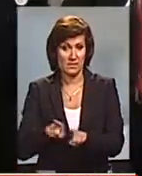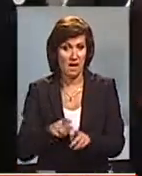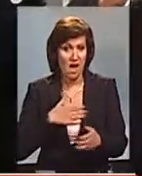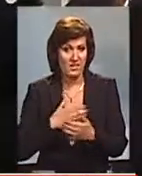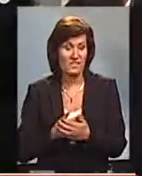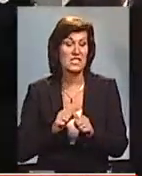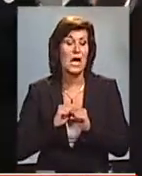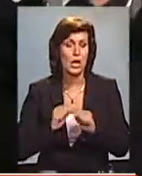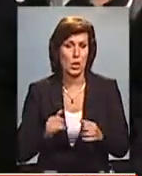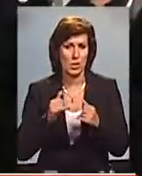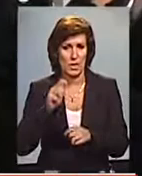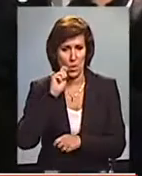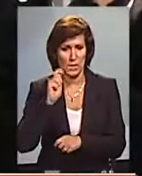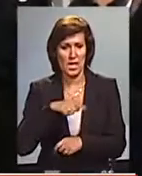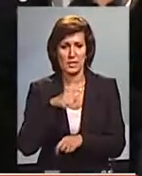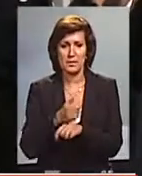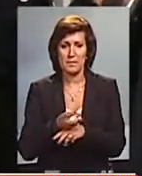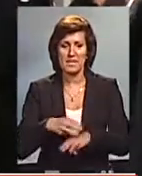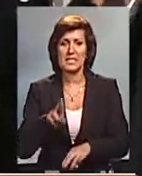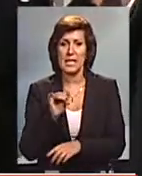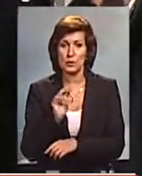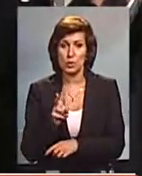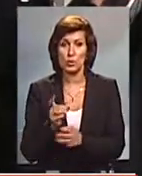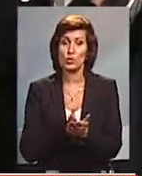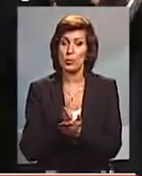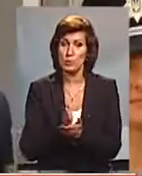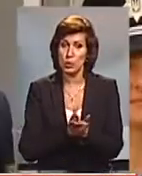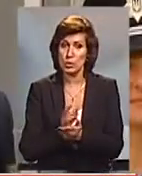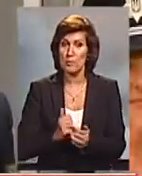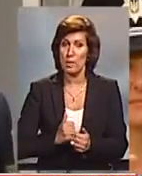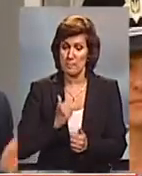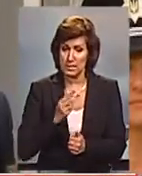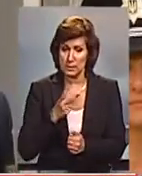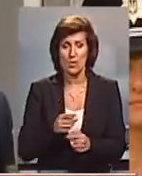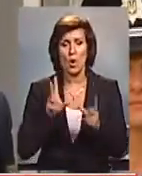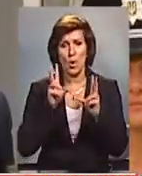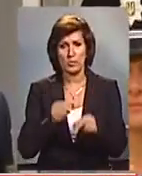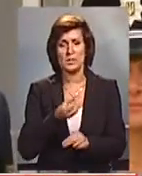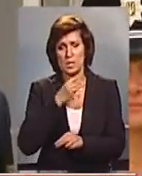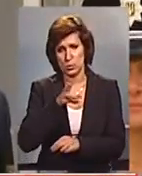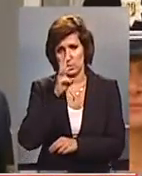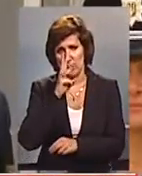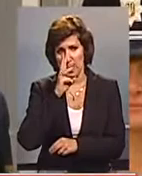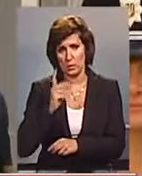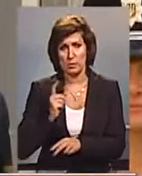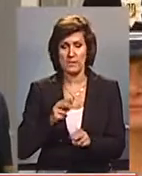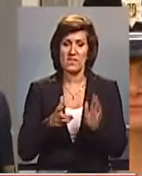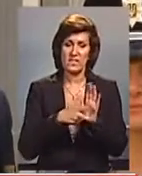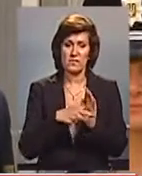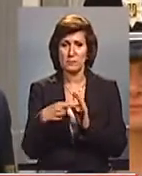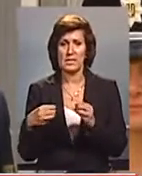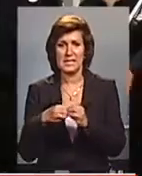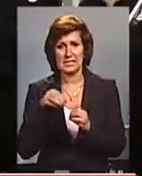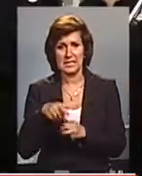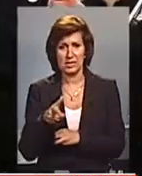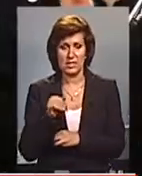для України, сказав прем'єр-міністр Арсеній Яценюк. А щоб служити було престижно, обіцяє гідну зарплату патрульним поліцейським – від 8 до 10